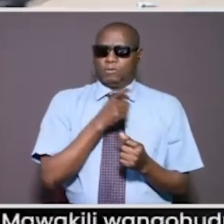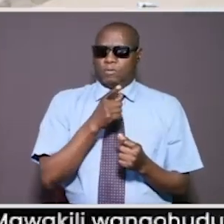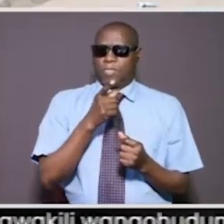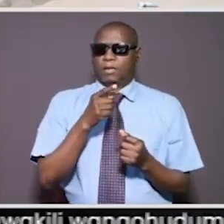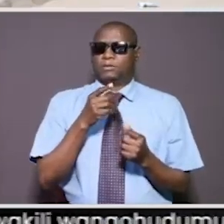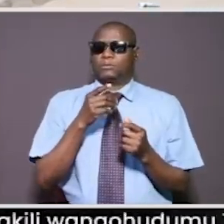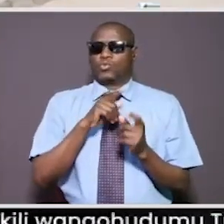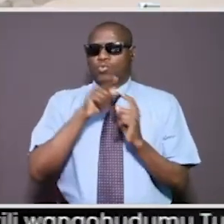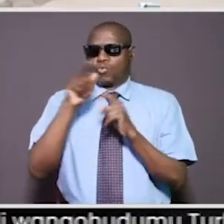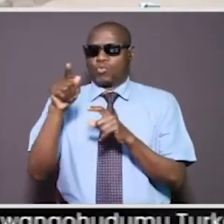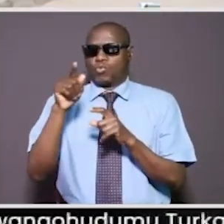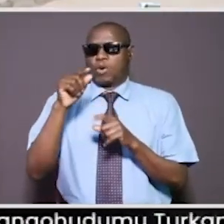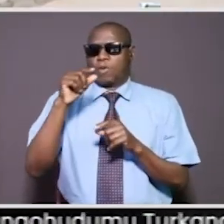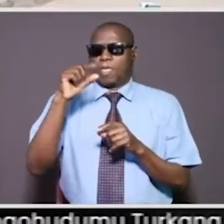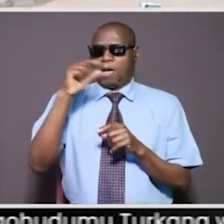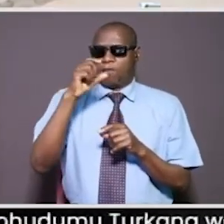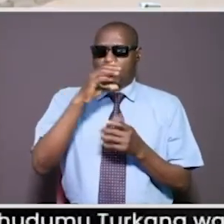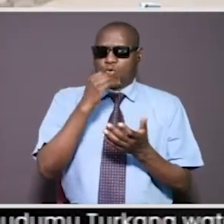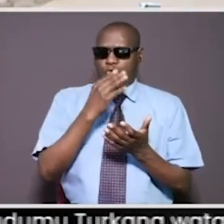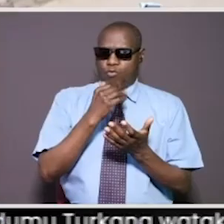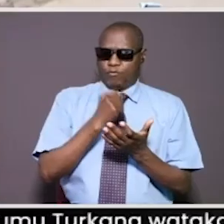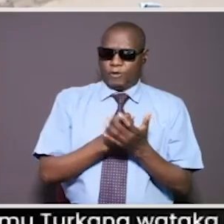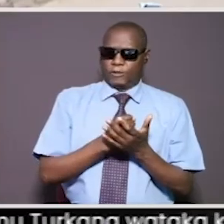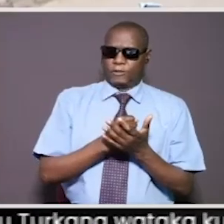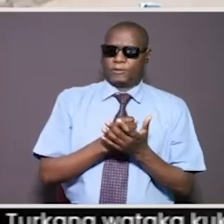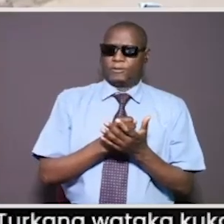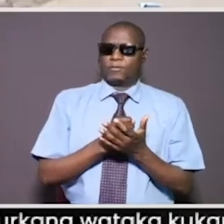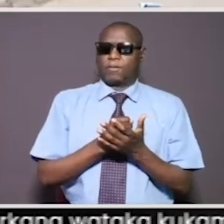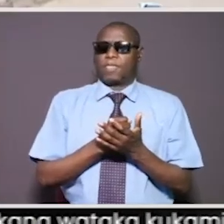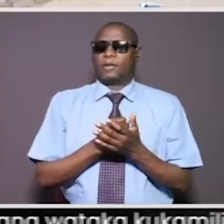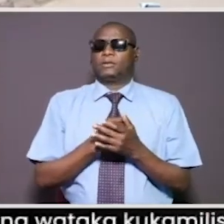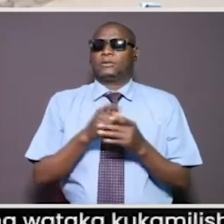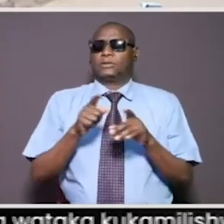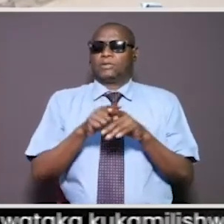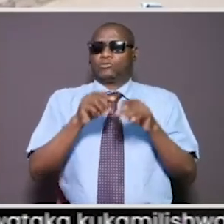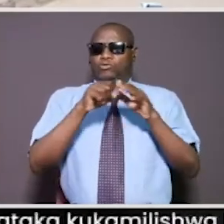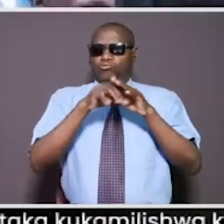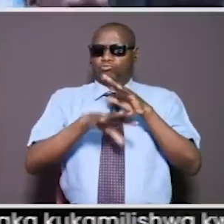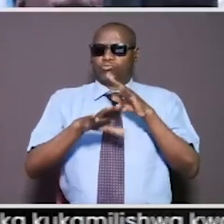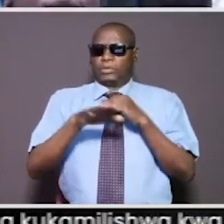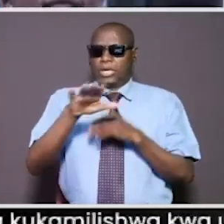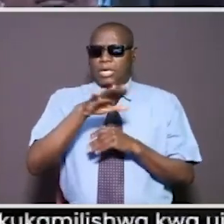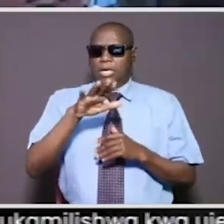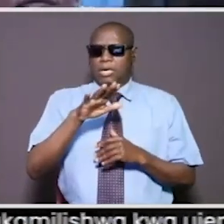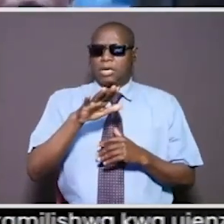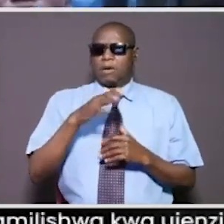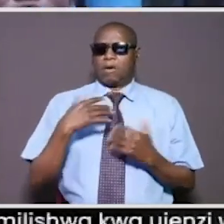Magavana kupitisha malalamishi yao kuhusu hali ya ugatuzi katika sekta ya afya.